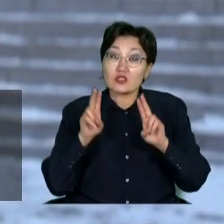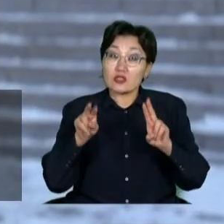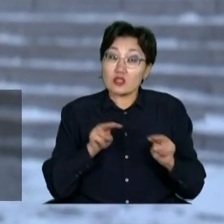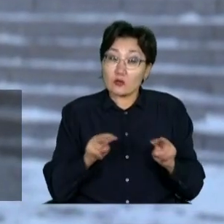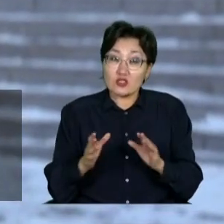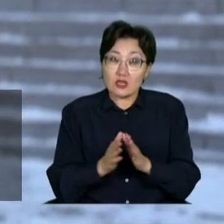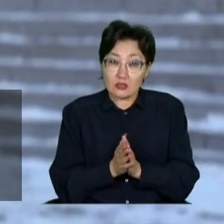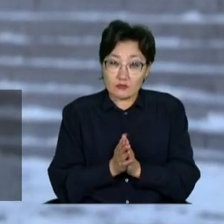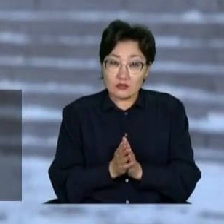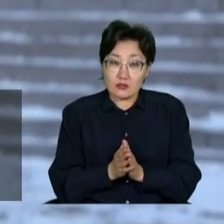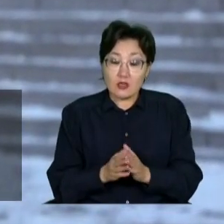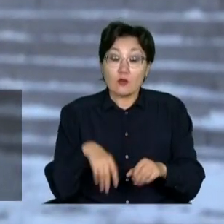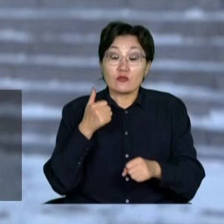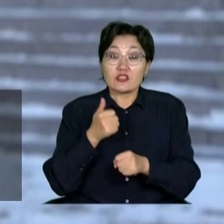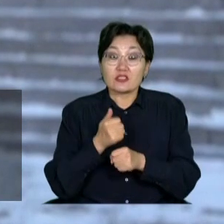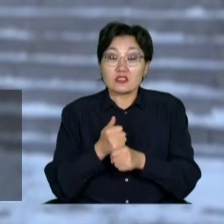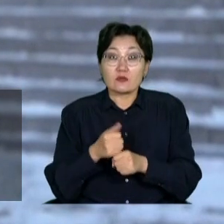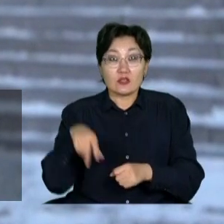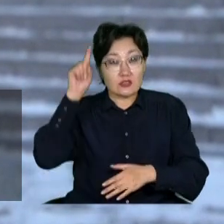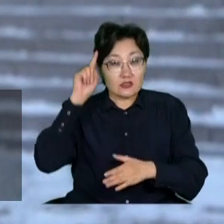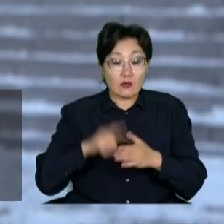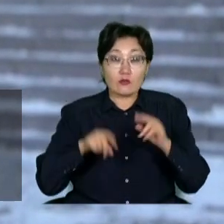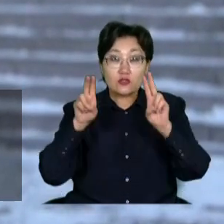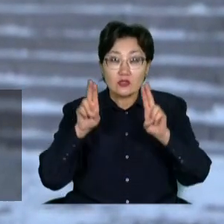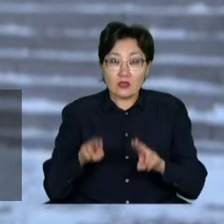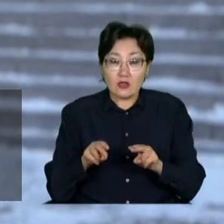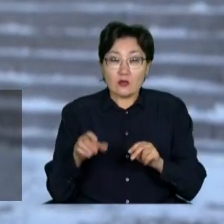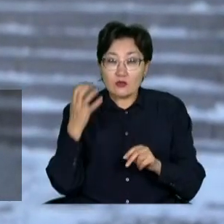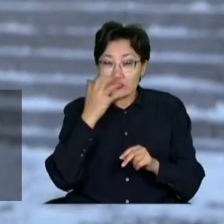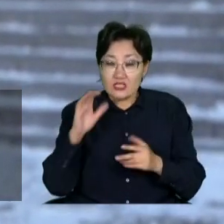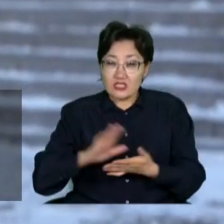сақтауға шақырамыз. Ең басты сенімді ереже нашар көріну және